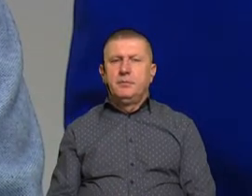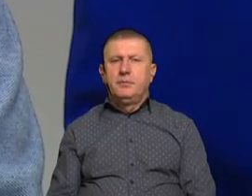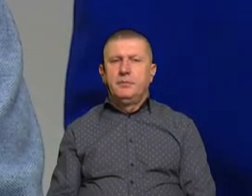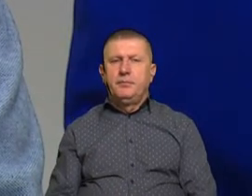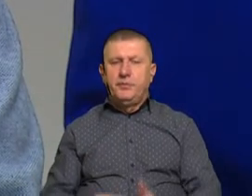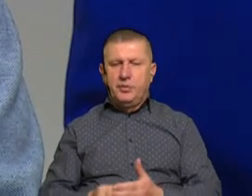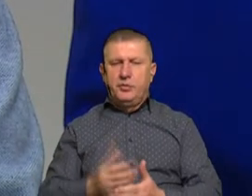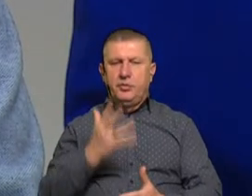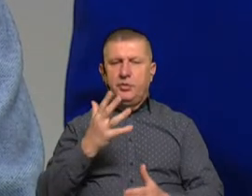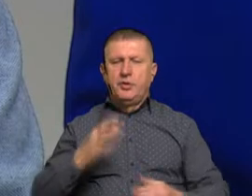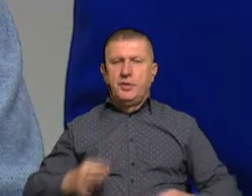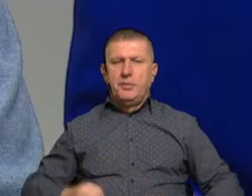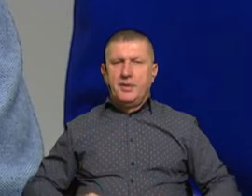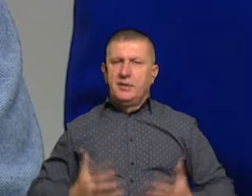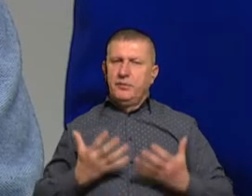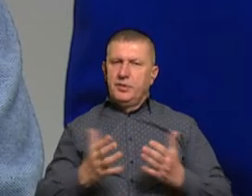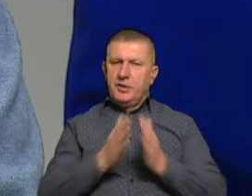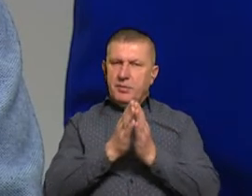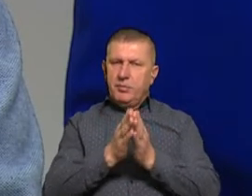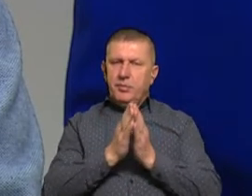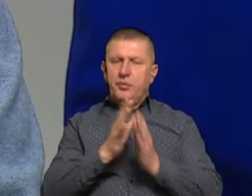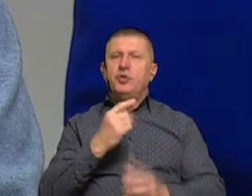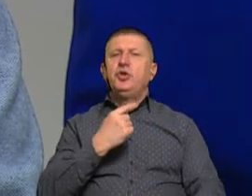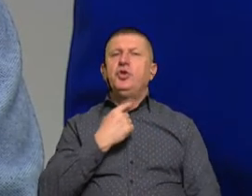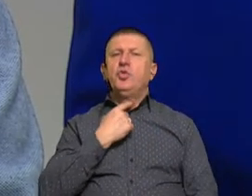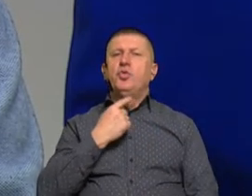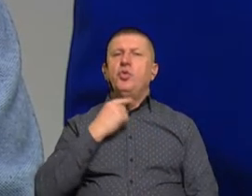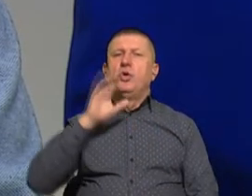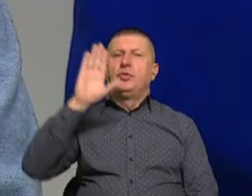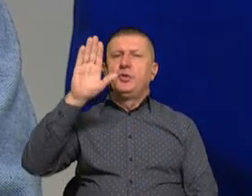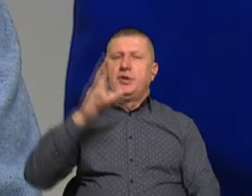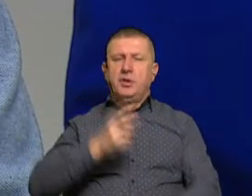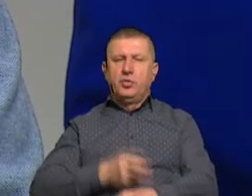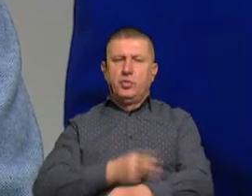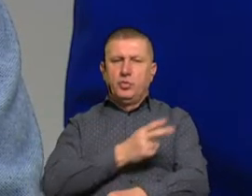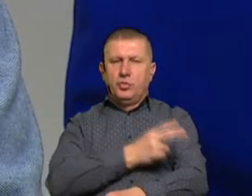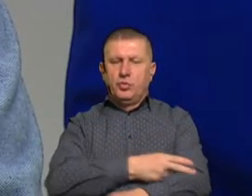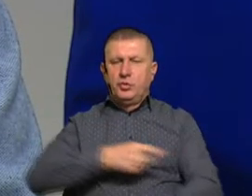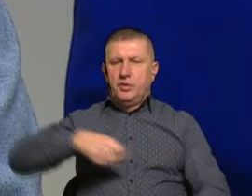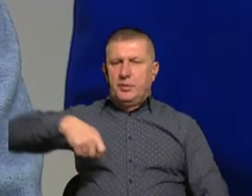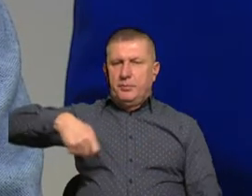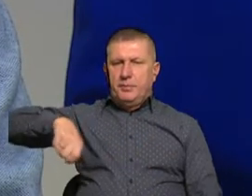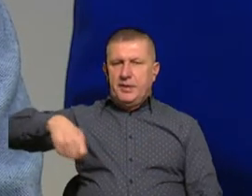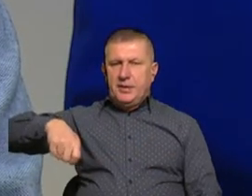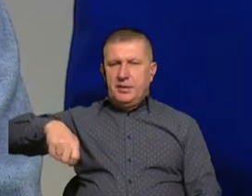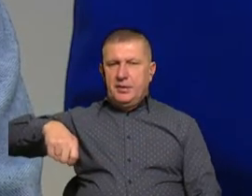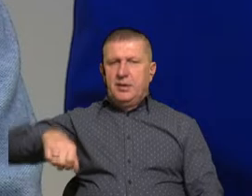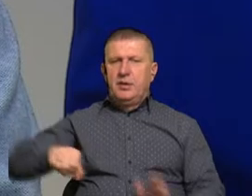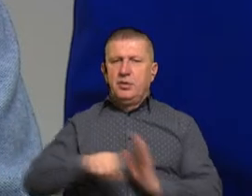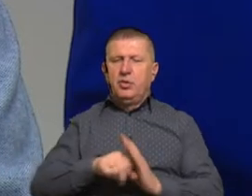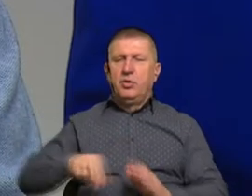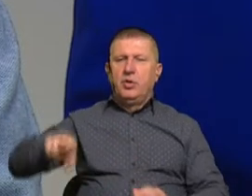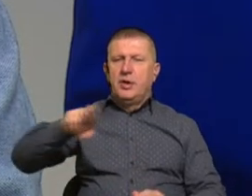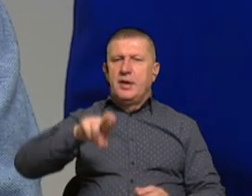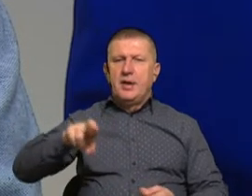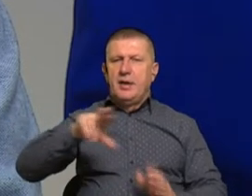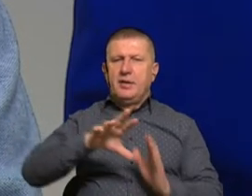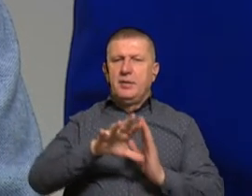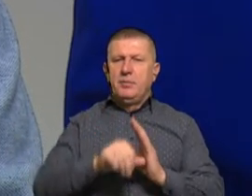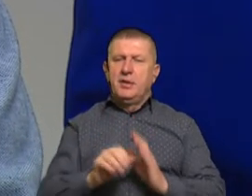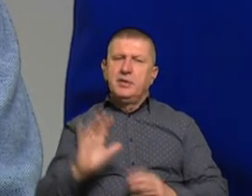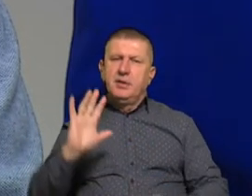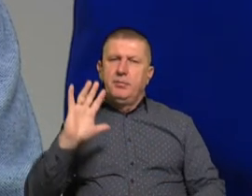Drodzy Państwo, chciałem poprosić Państwa o głos i na Urząd Prezydenta oraz do Rady Miejskiej z Okręgu